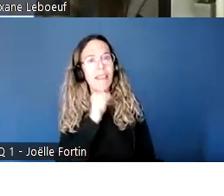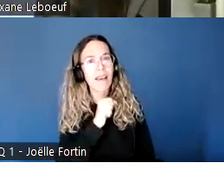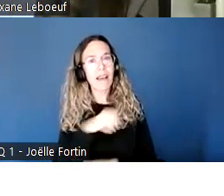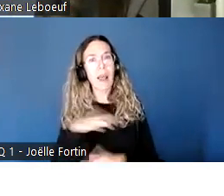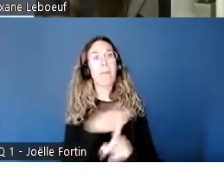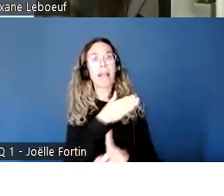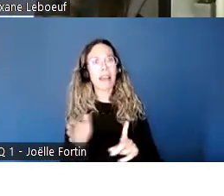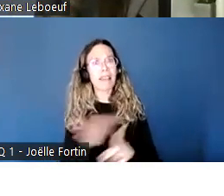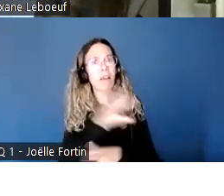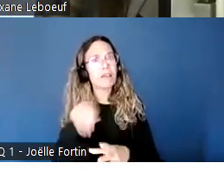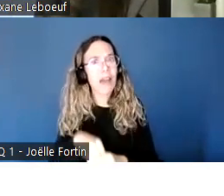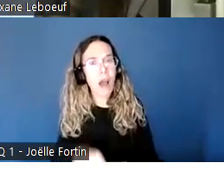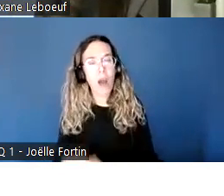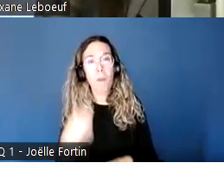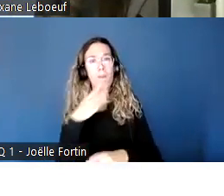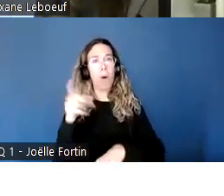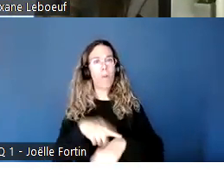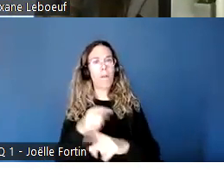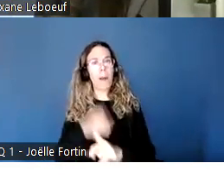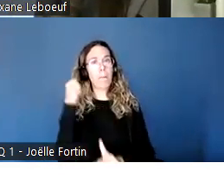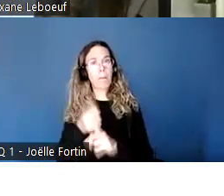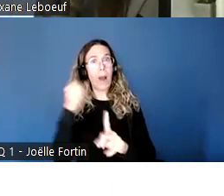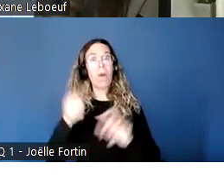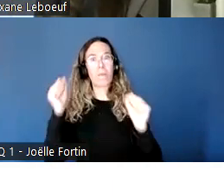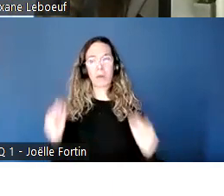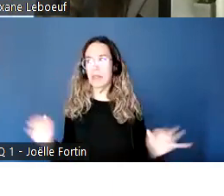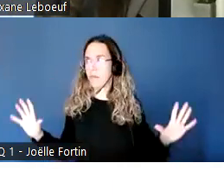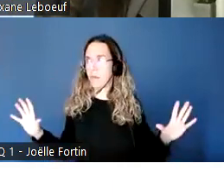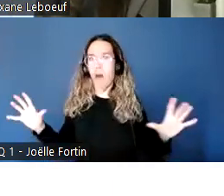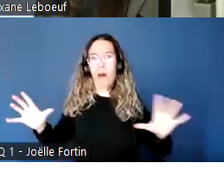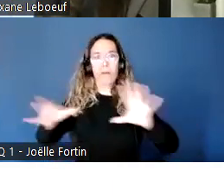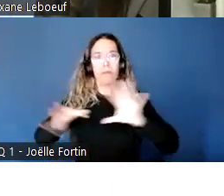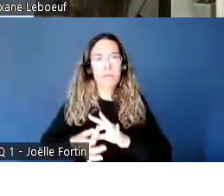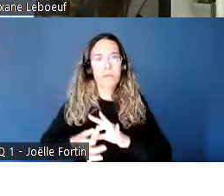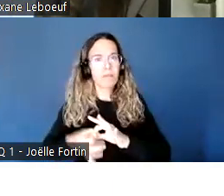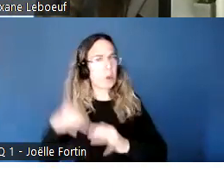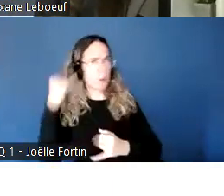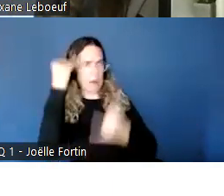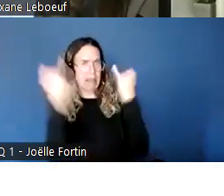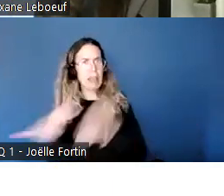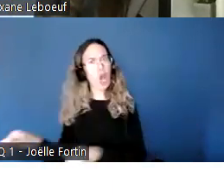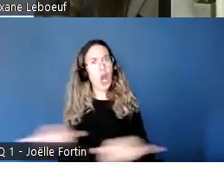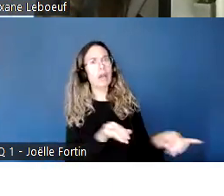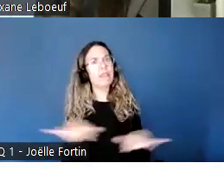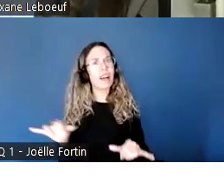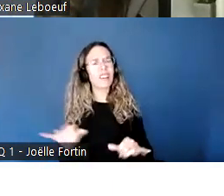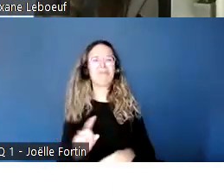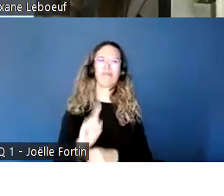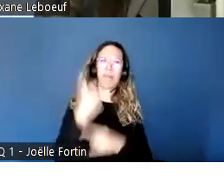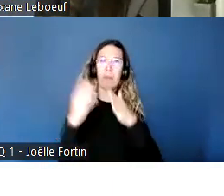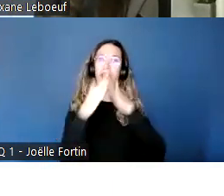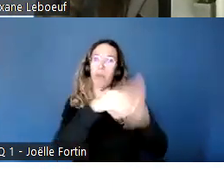privée. C'était une occasion parfaite d'allier un certain nombre d'intérêts communs. Donc, on écrit une première